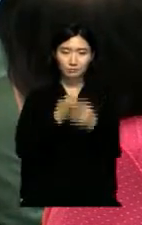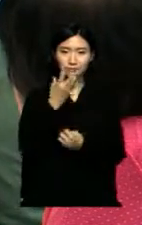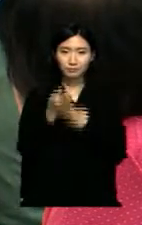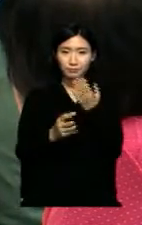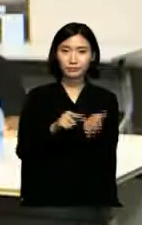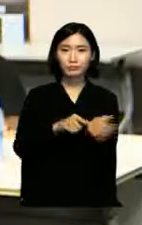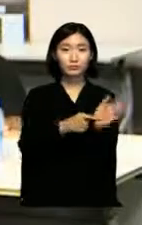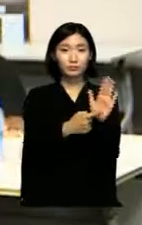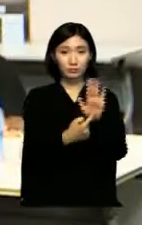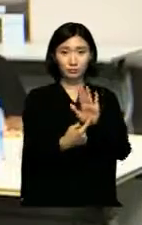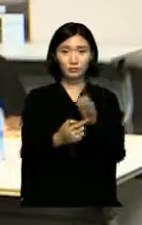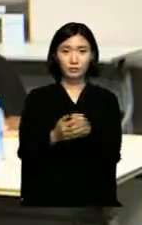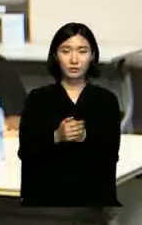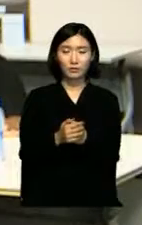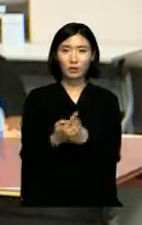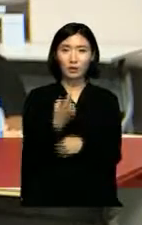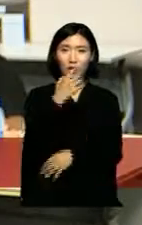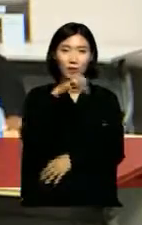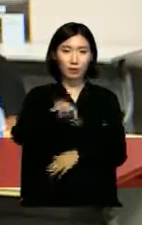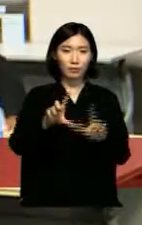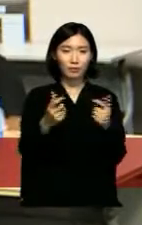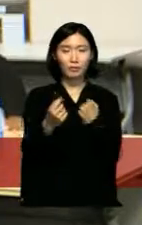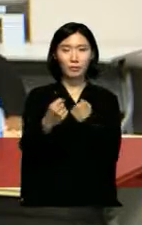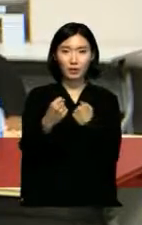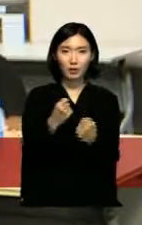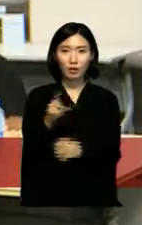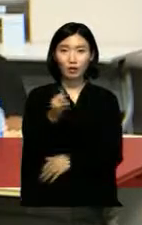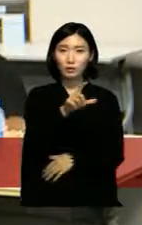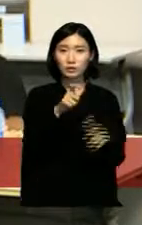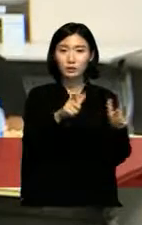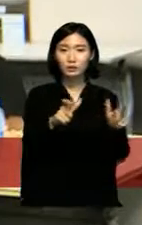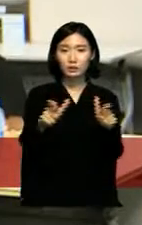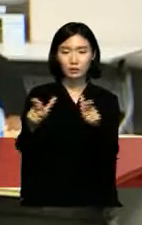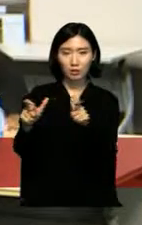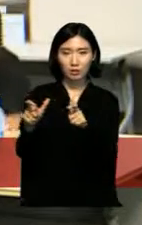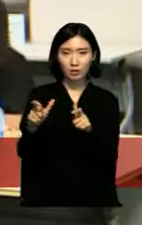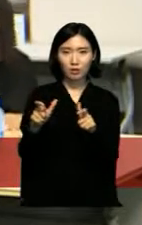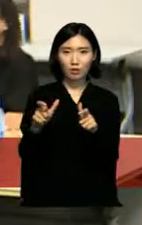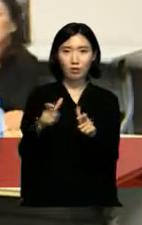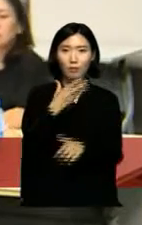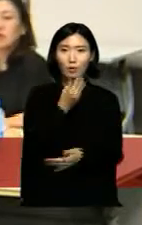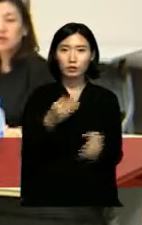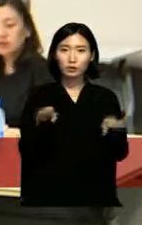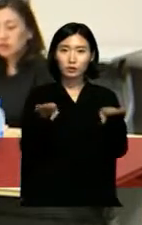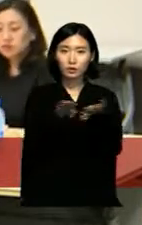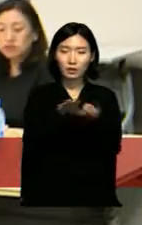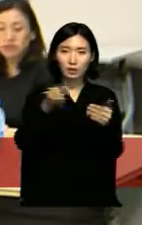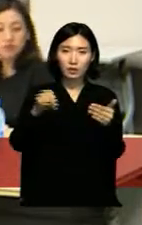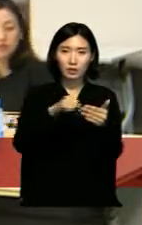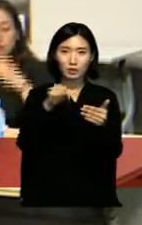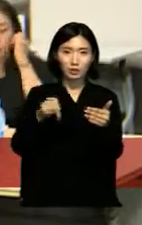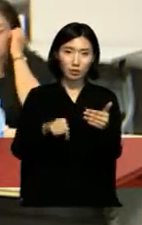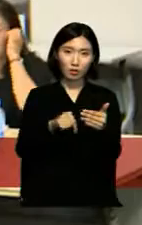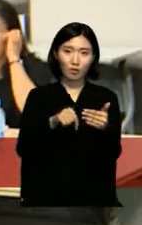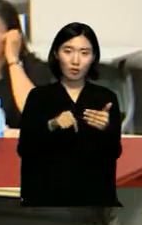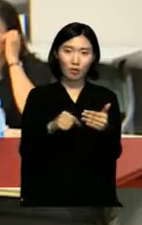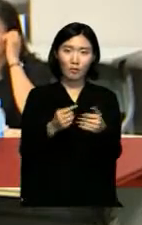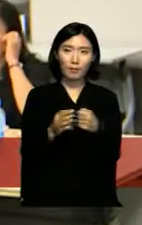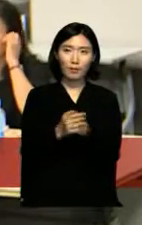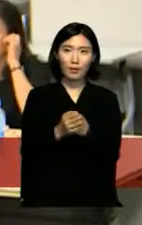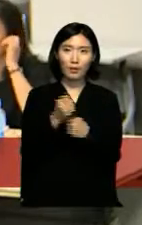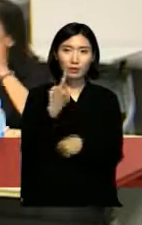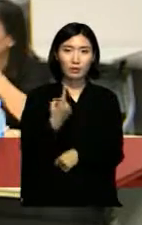드러냅니다. 학원 아니래도 어느 지역마다 복지관에서 학원 자리라도